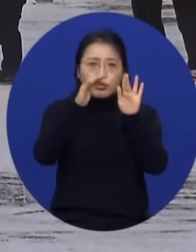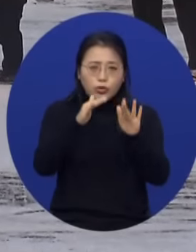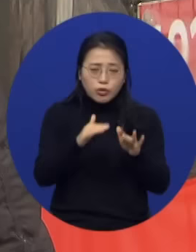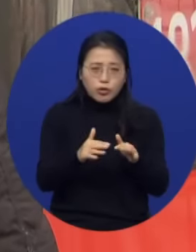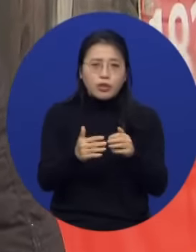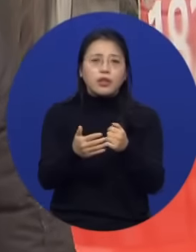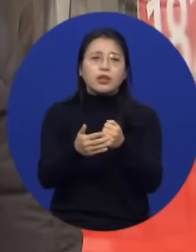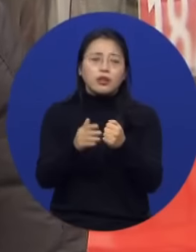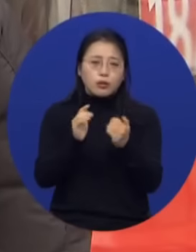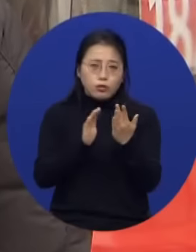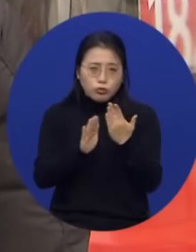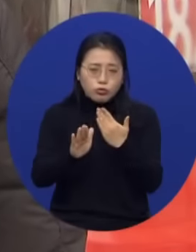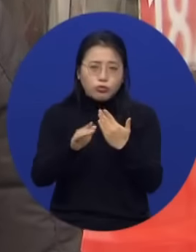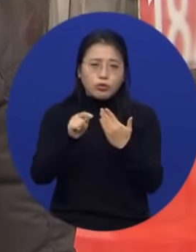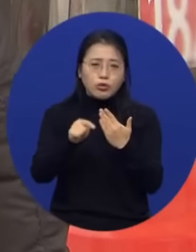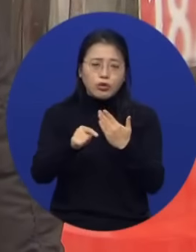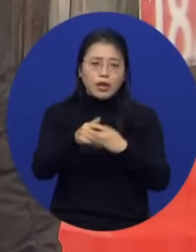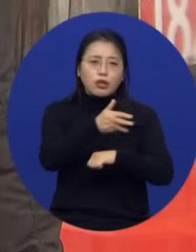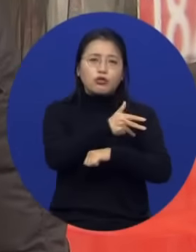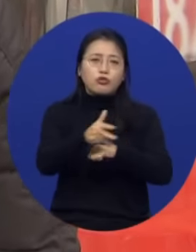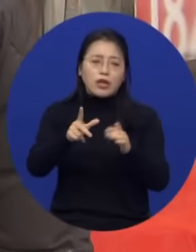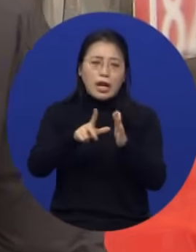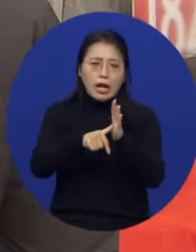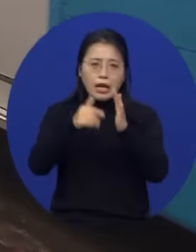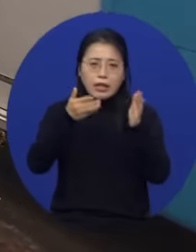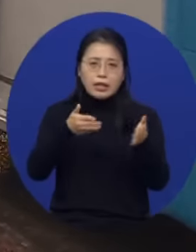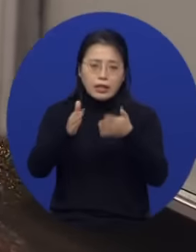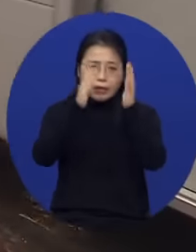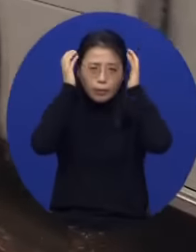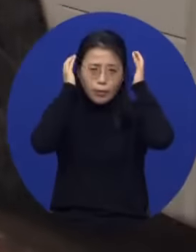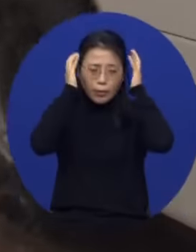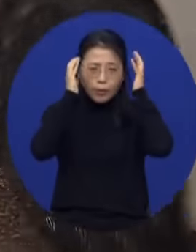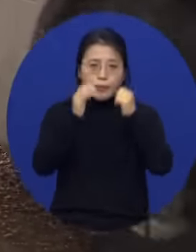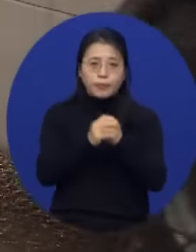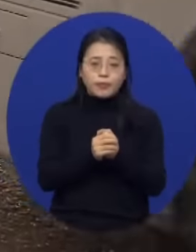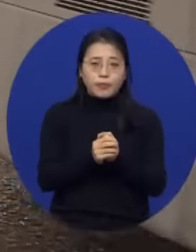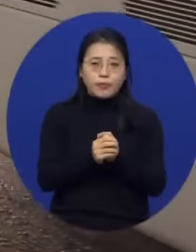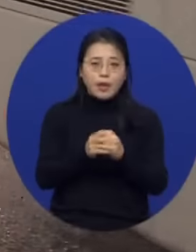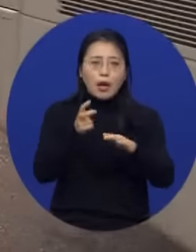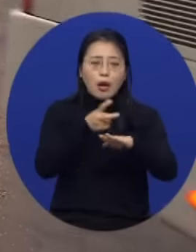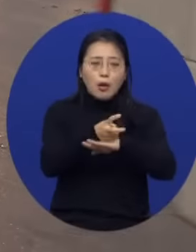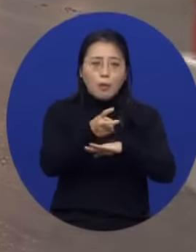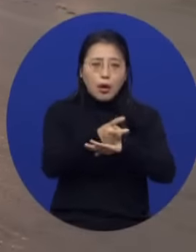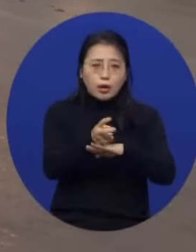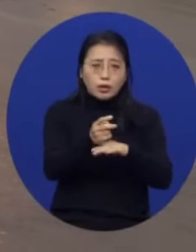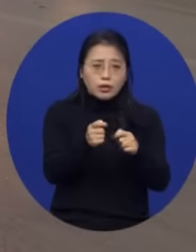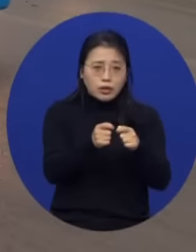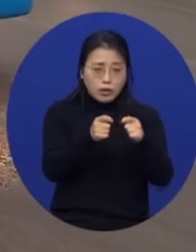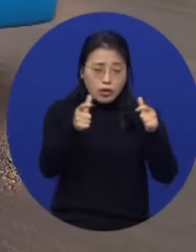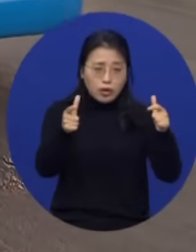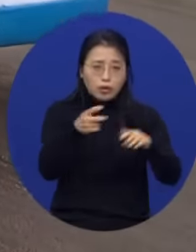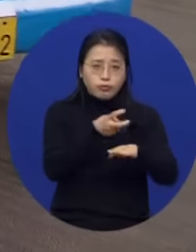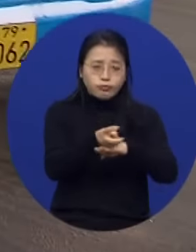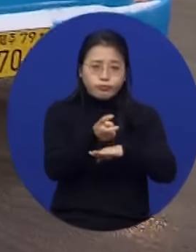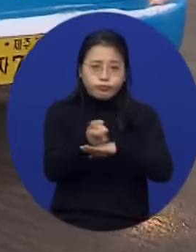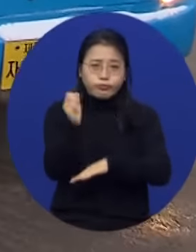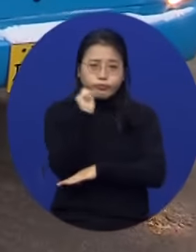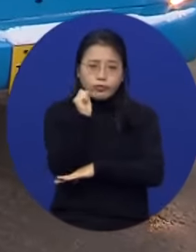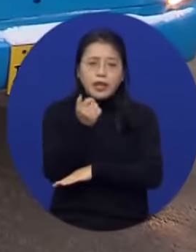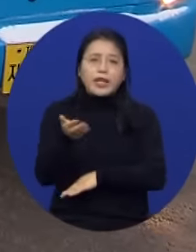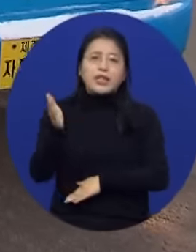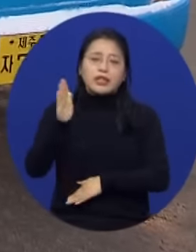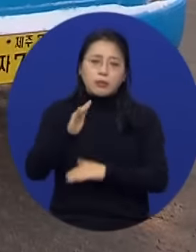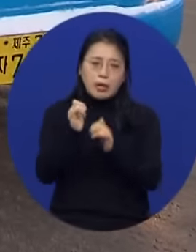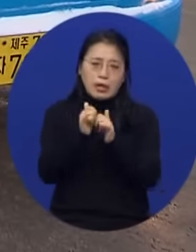시민들의 출근길은 큰 혼잡을 빚었습니다. 출근 시간대 주요 노선 버스가 증차됐지만 꽉 들어찬 버스에